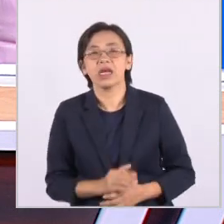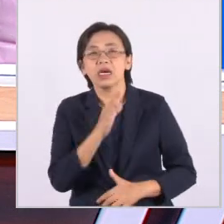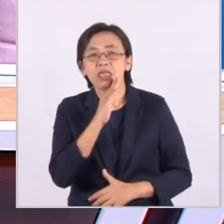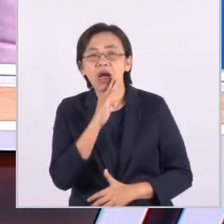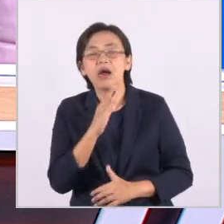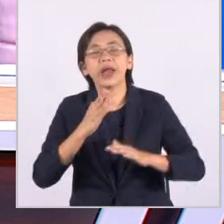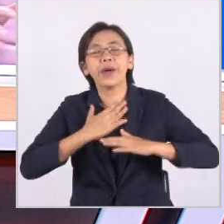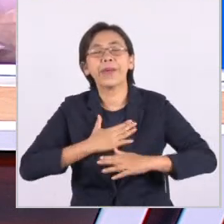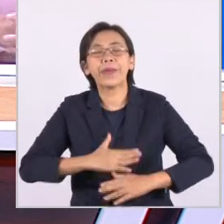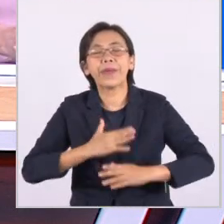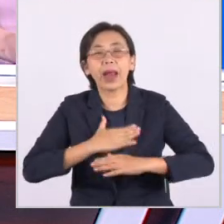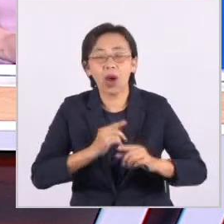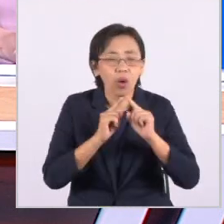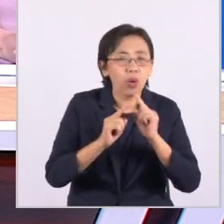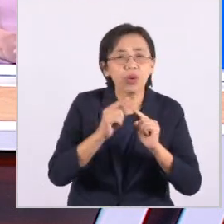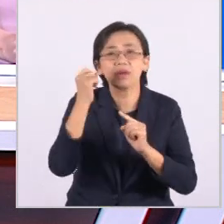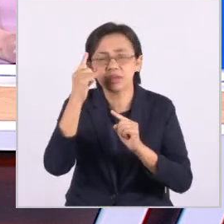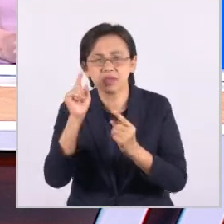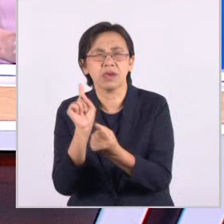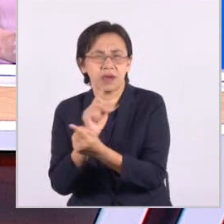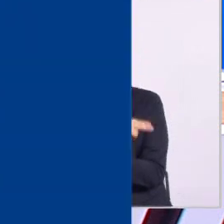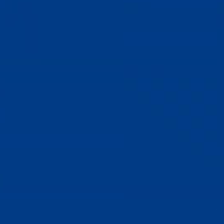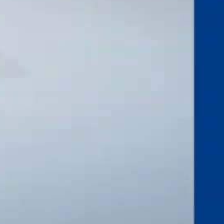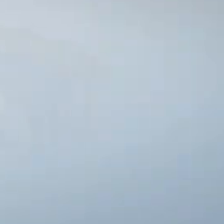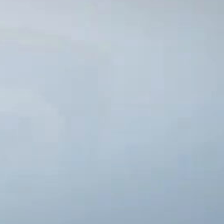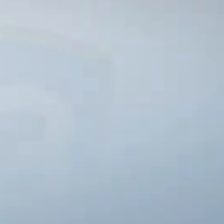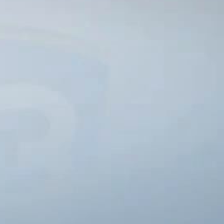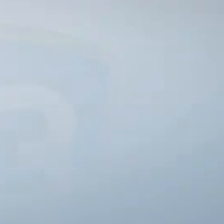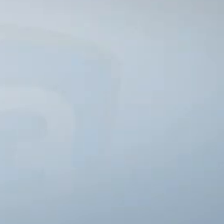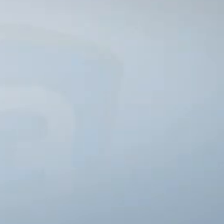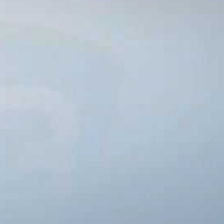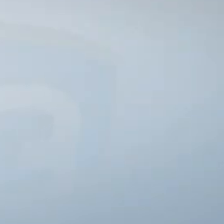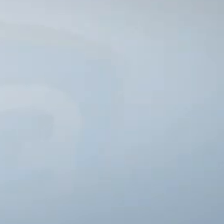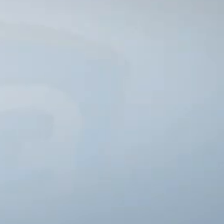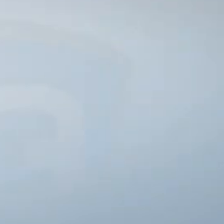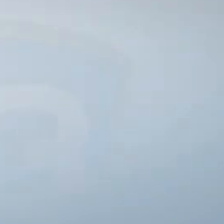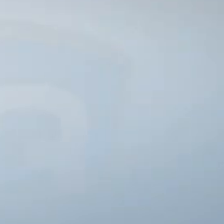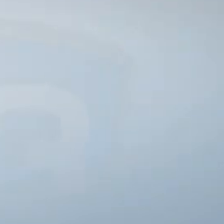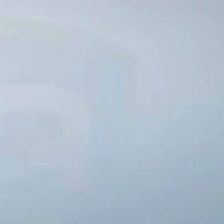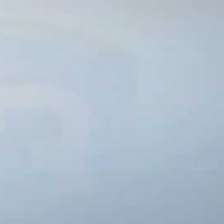รื่องอยู่เนาะถ้ามีโอกาสก็พาน้องไปพบแพทย์ดีกว่านะคะ ใช้วิจารณญาณด้วยแล้วกัน ใช่ค่ะ